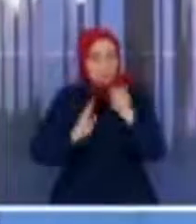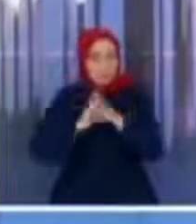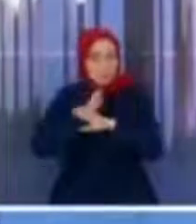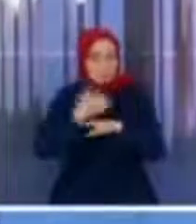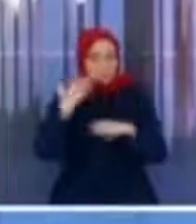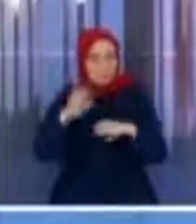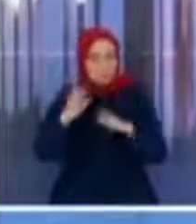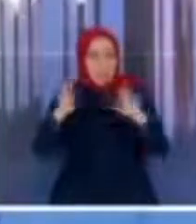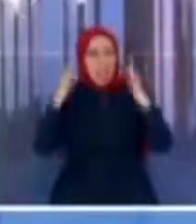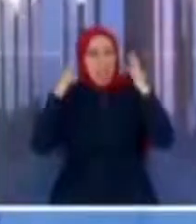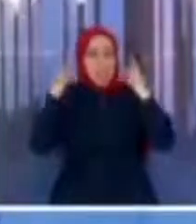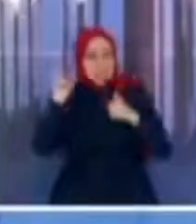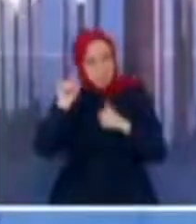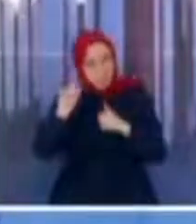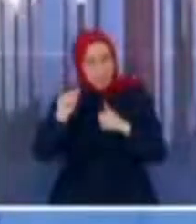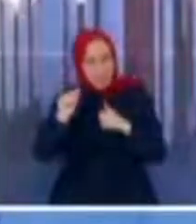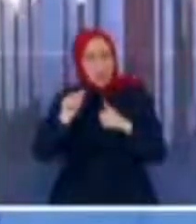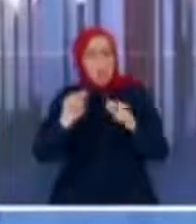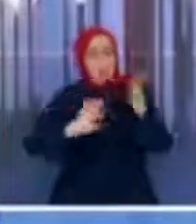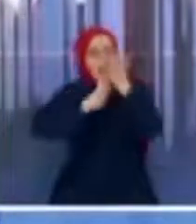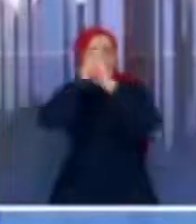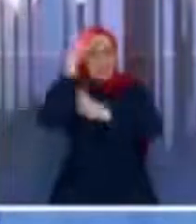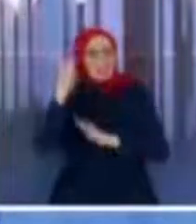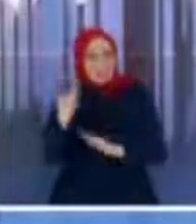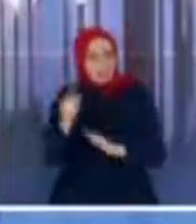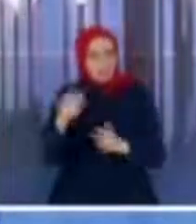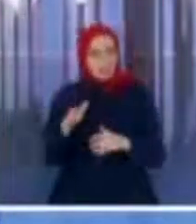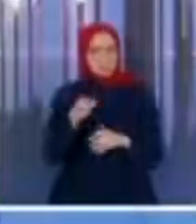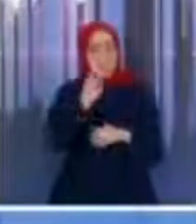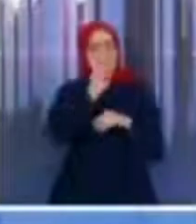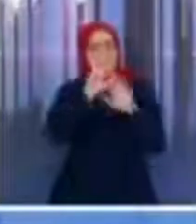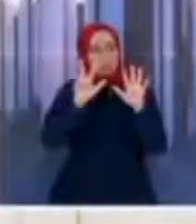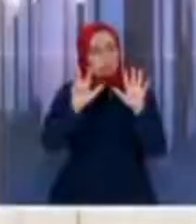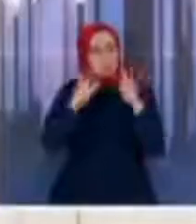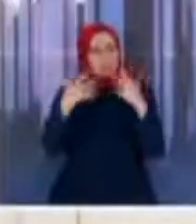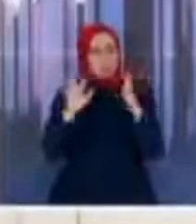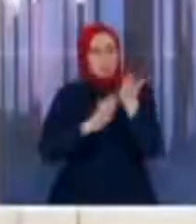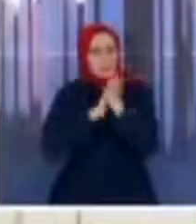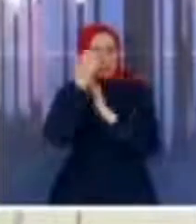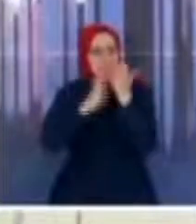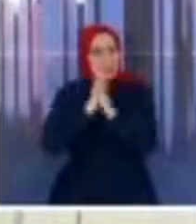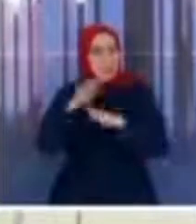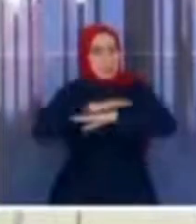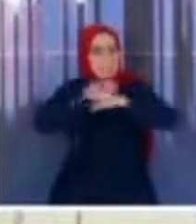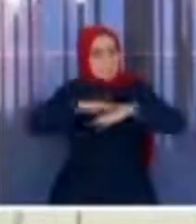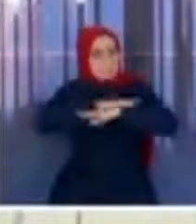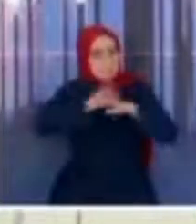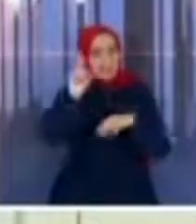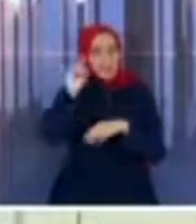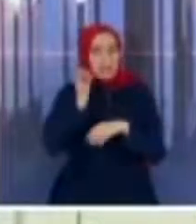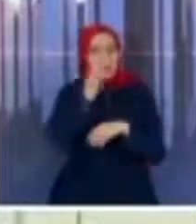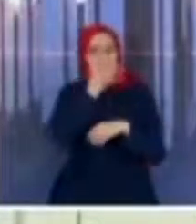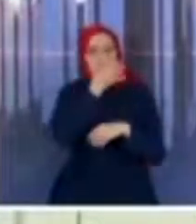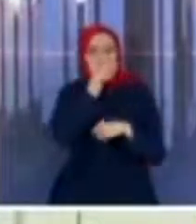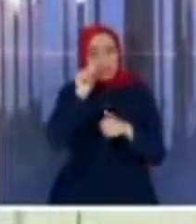فما غابات زاده فما الاخطار نتاع الحرائق في الصيف، هذول فما برشا. عندنا 28 كيلومتر بحر، معناها عندنا ثلاثة شواطئ في نبزه، بين عندنا شواطئ